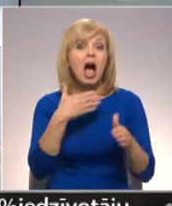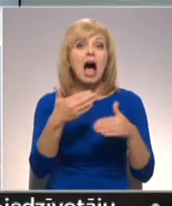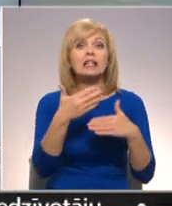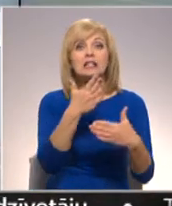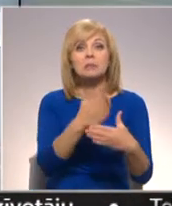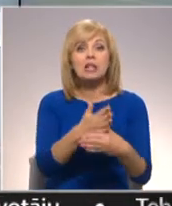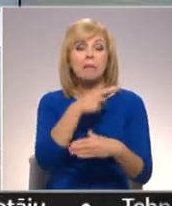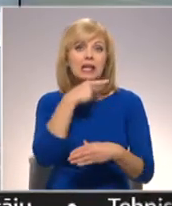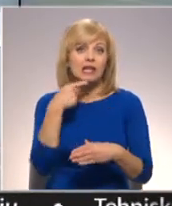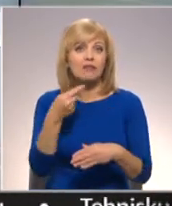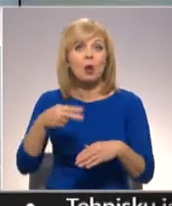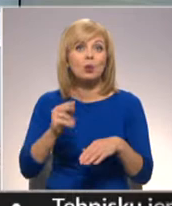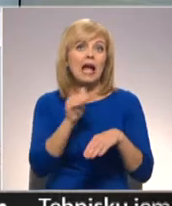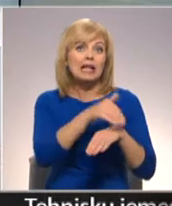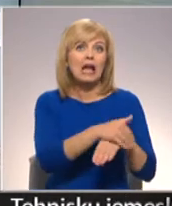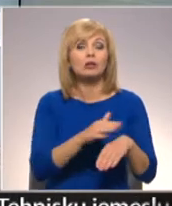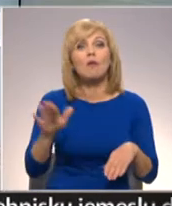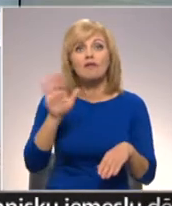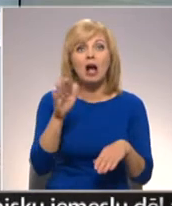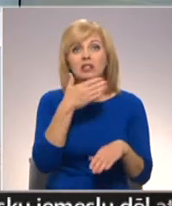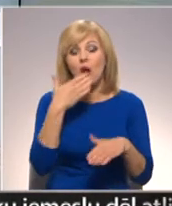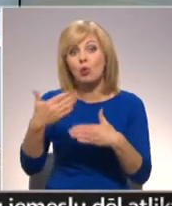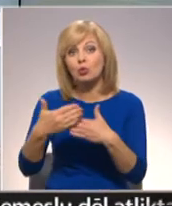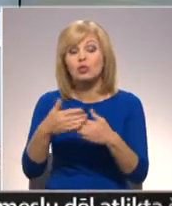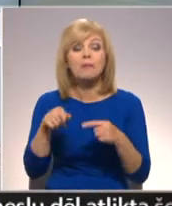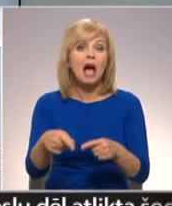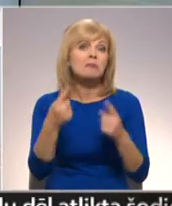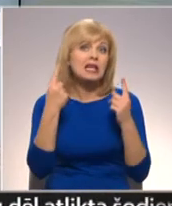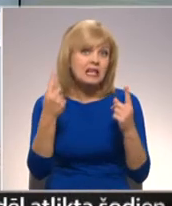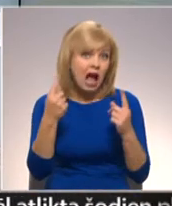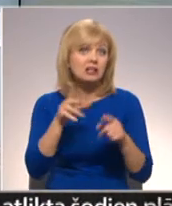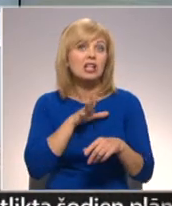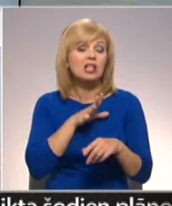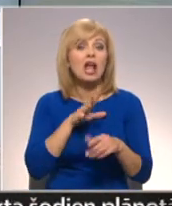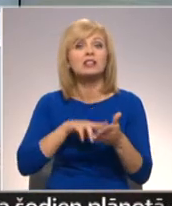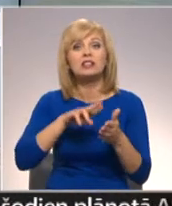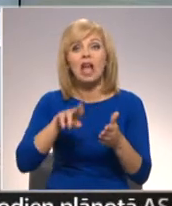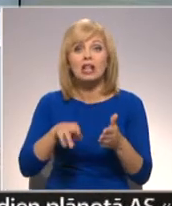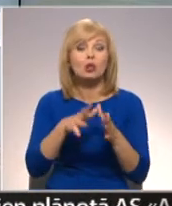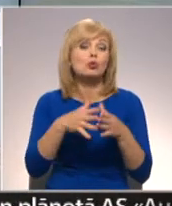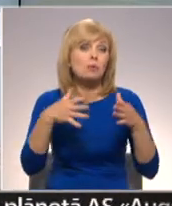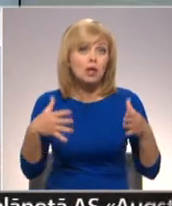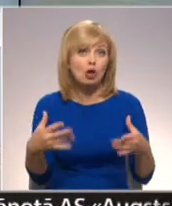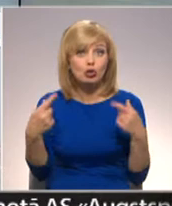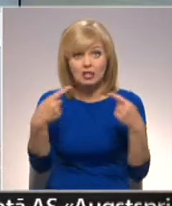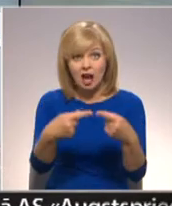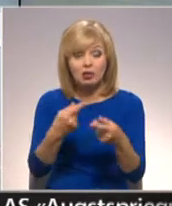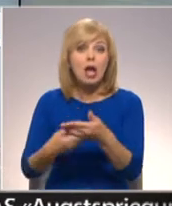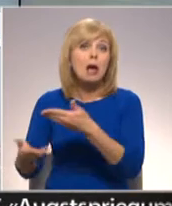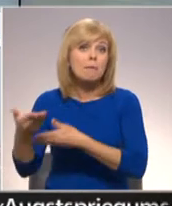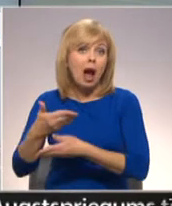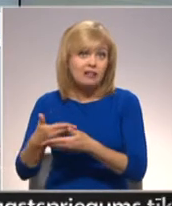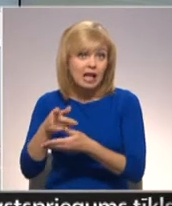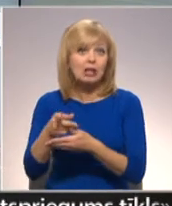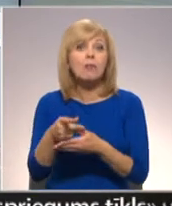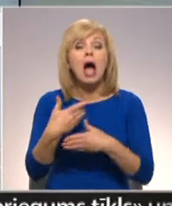Attiecībās starp Krieviju un Rietumvalstīm ne tuvu nav tā ideālisma, kas reiz ļāva cerēt uz plašu stratēģisko partnerību.